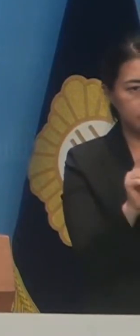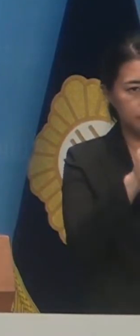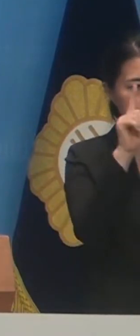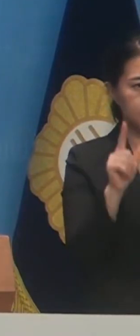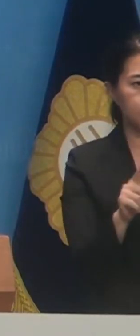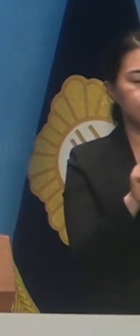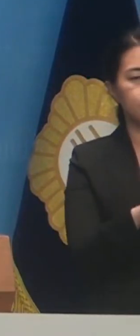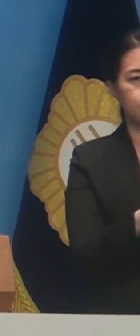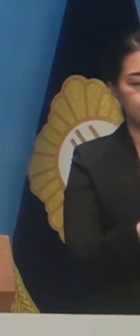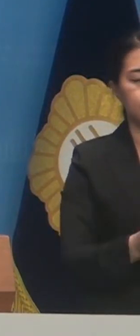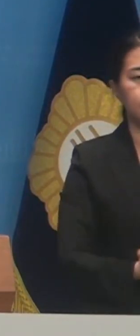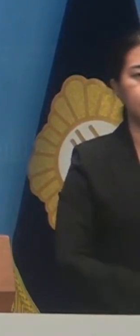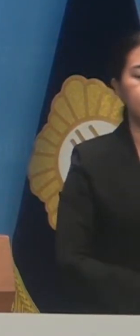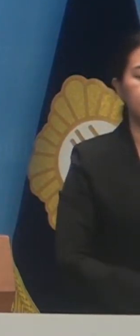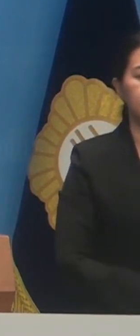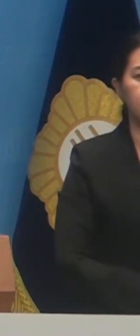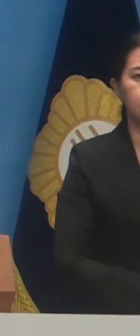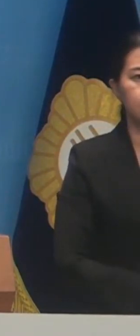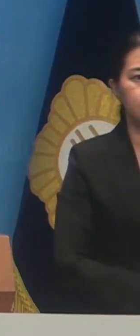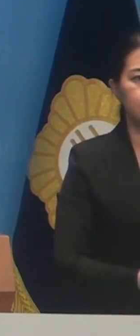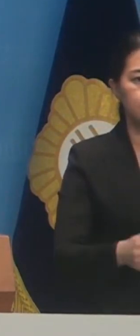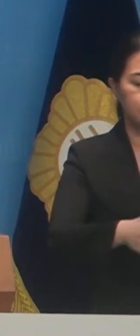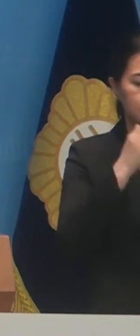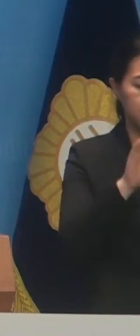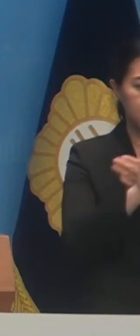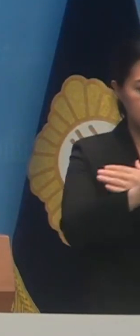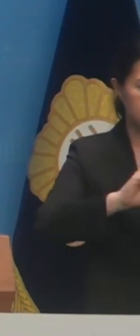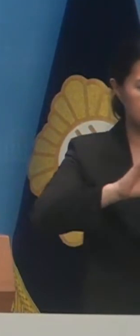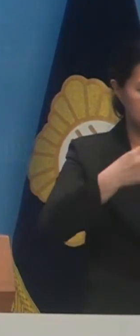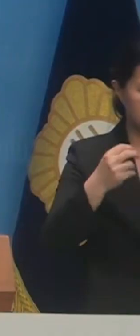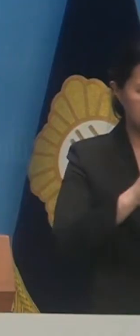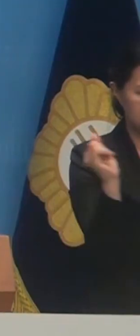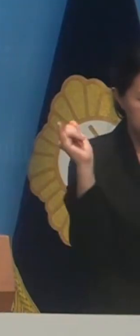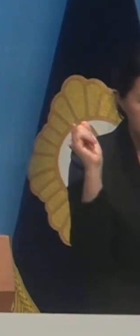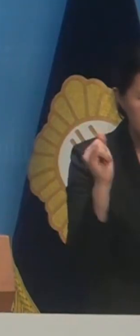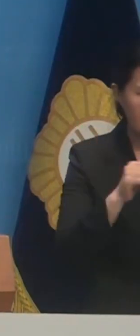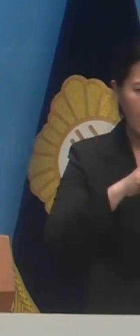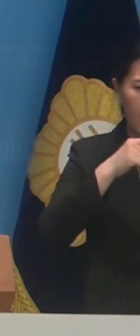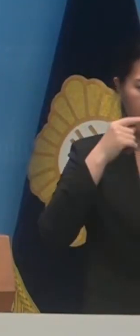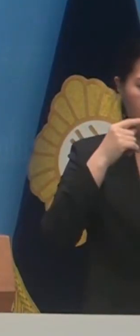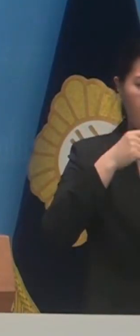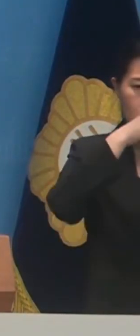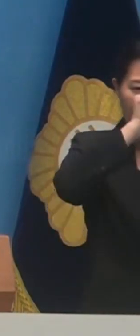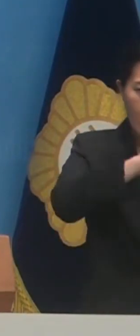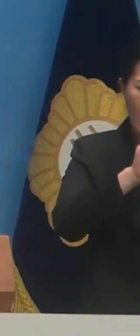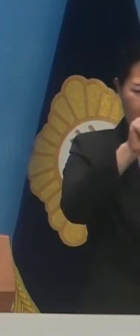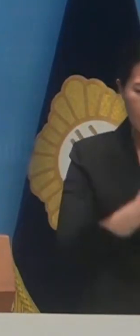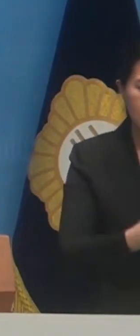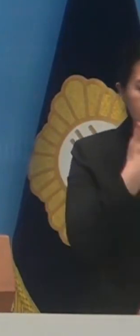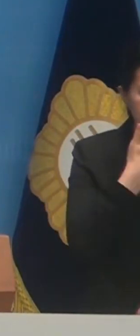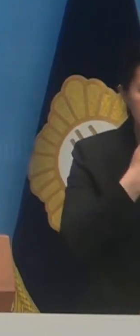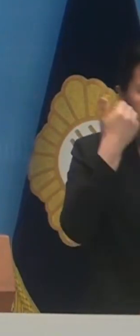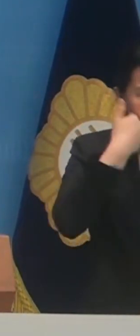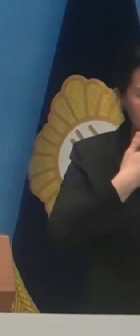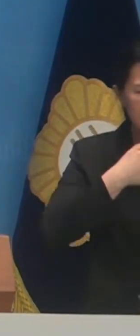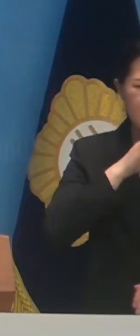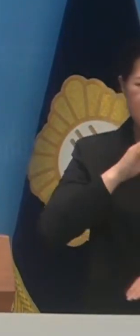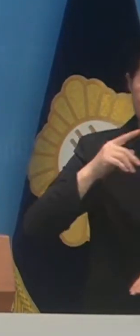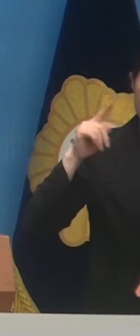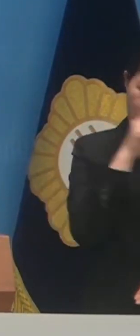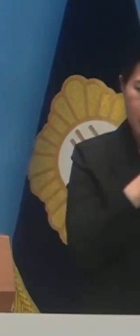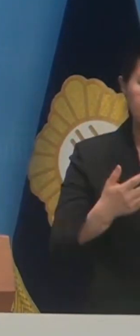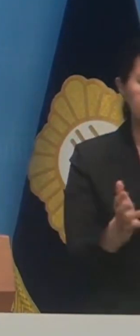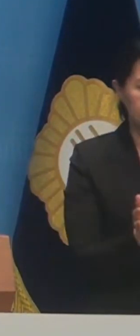계시는 박모 씨께서는 창립 이래 국가와 시민들에게 이로움이라곤 단 한 톨도 가져다 주지 않은 최악의 이익